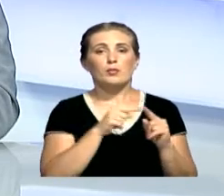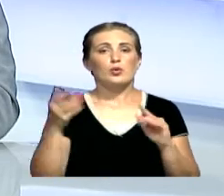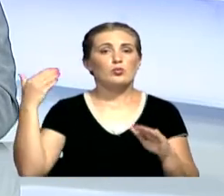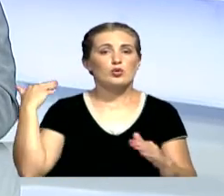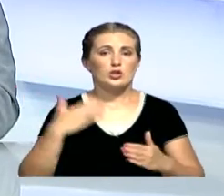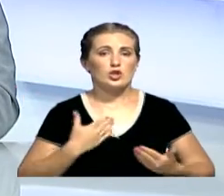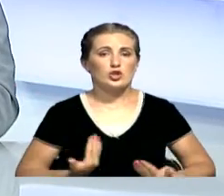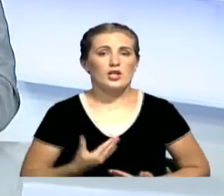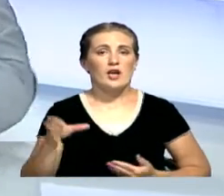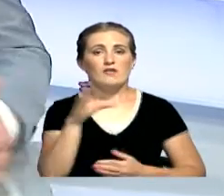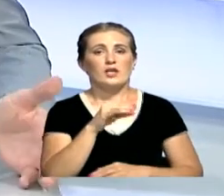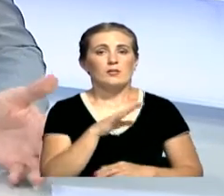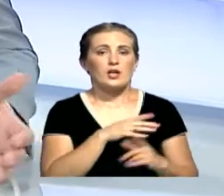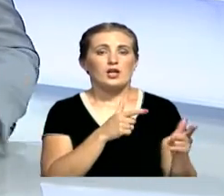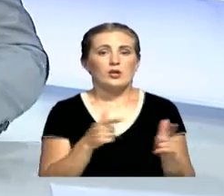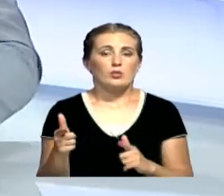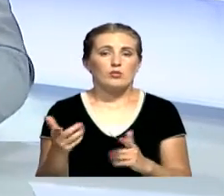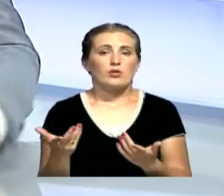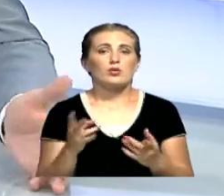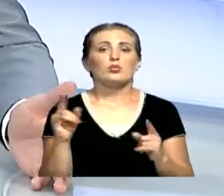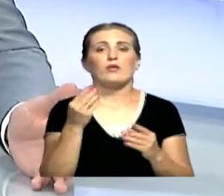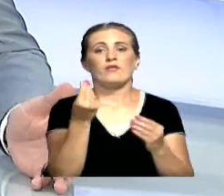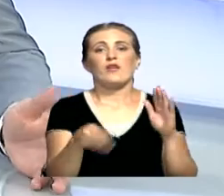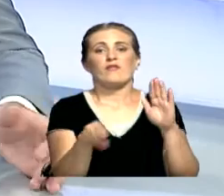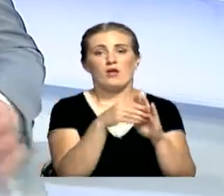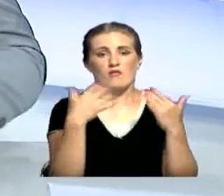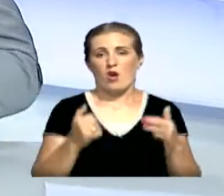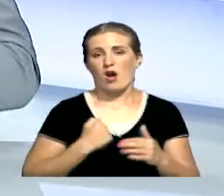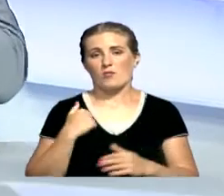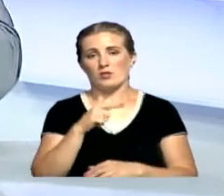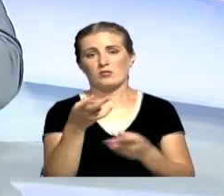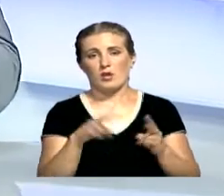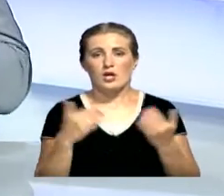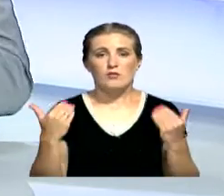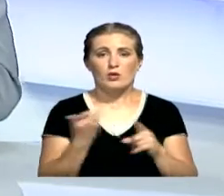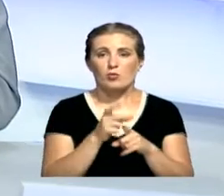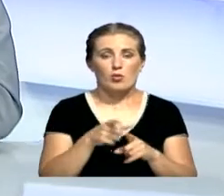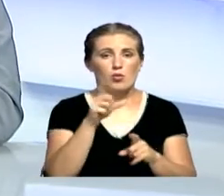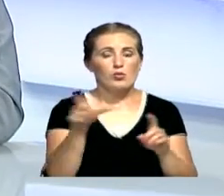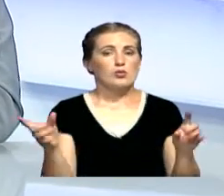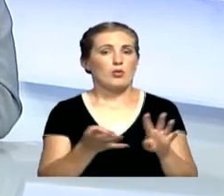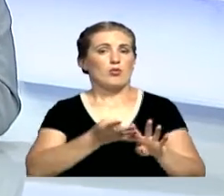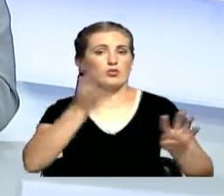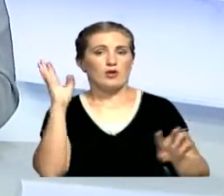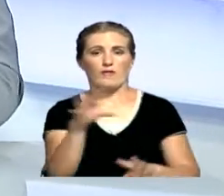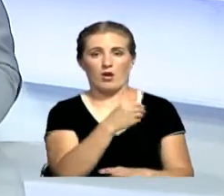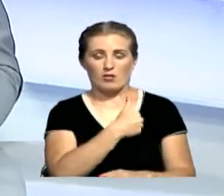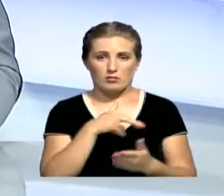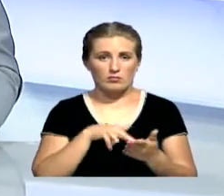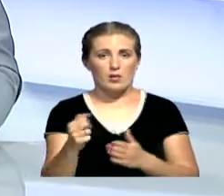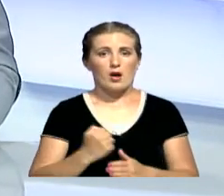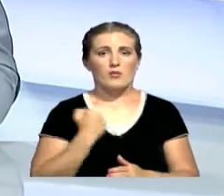жизни все готовы там были ну чё там взятку дашь в армию не идешь до сегодня очередь стоит и все хотят идти в армию тоже